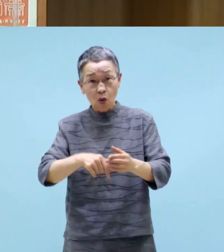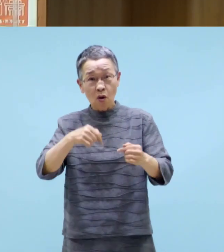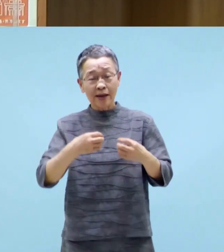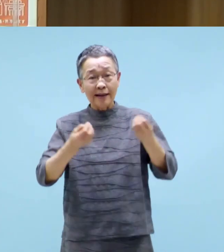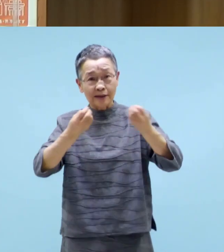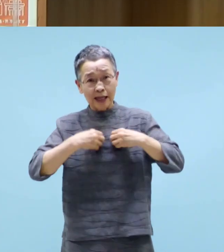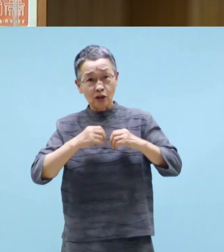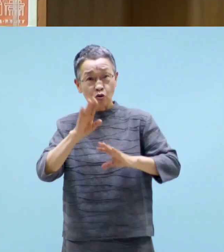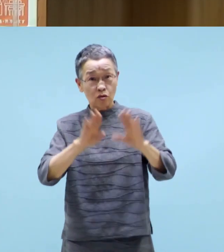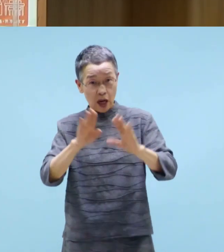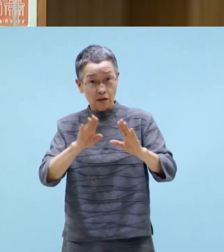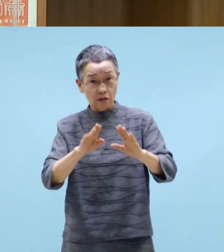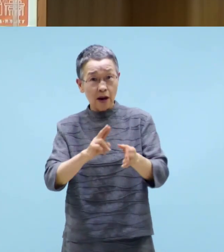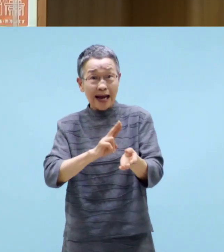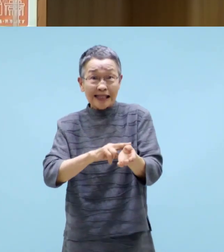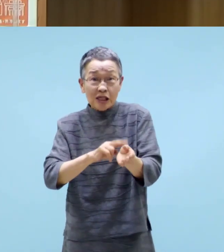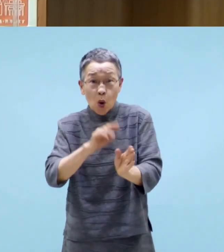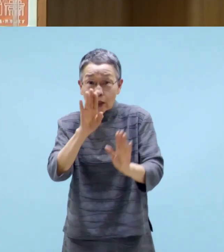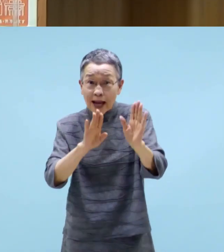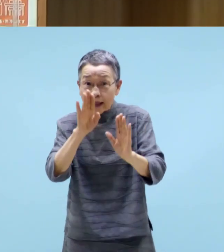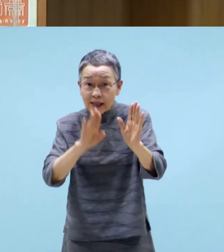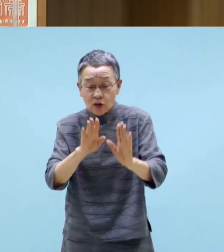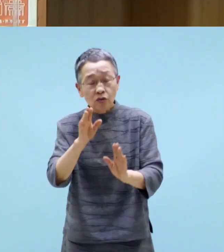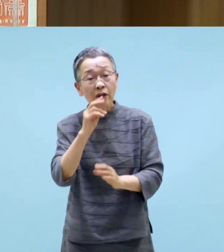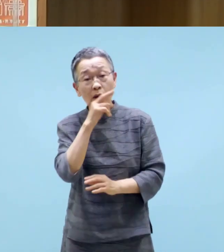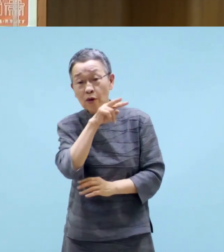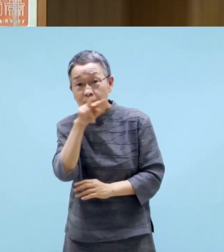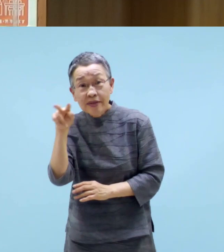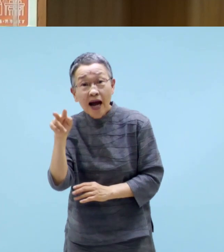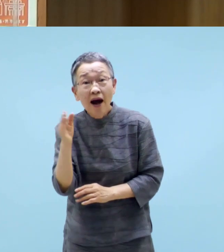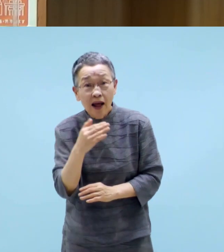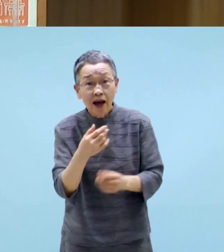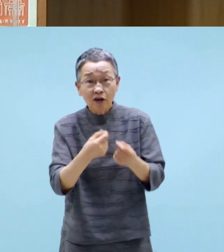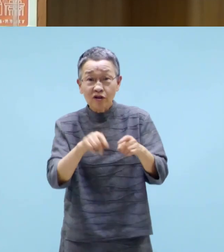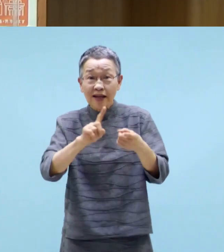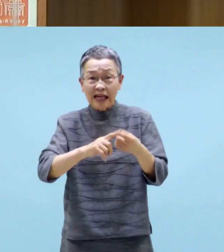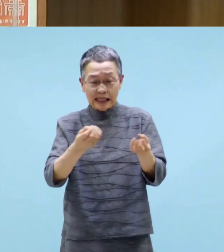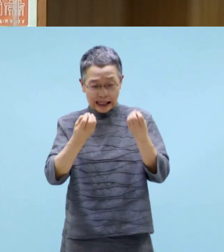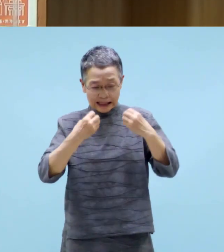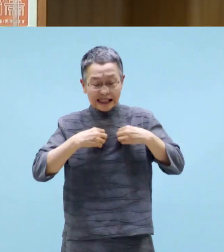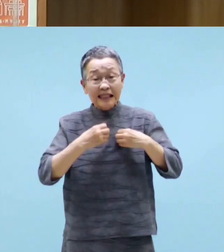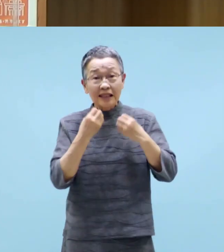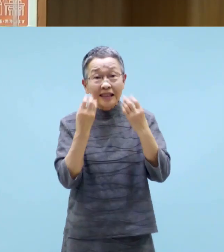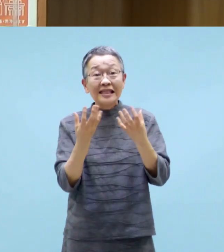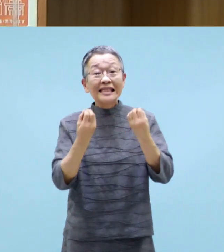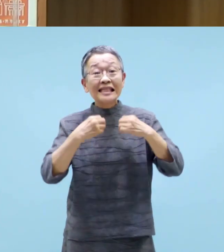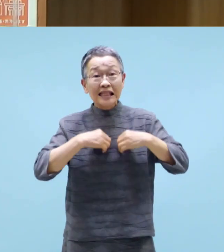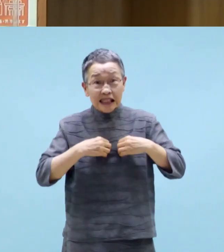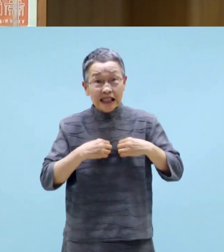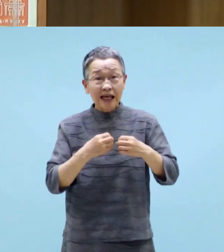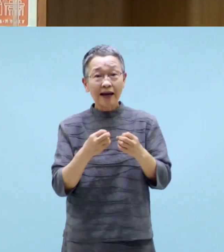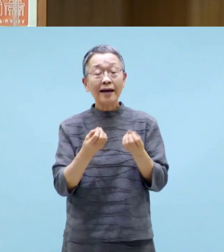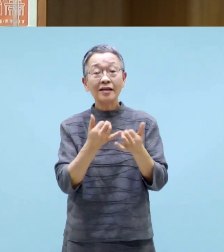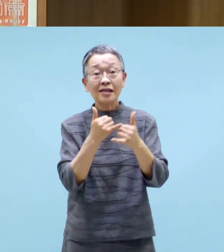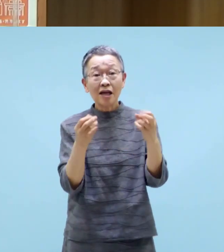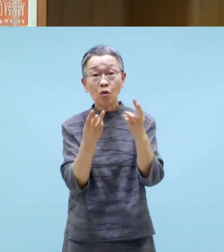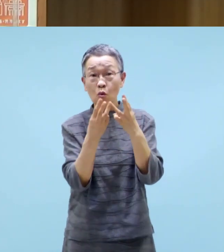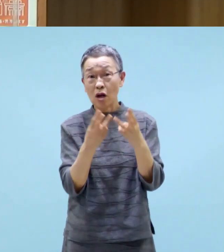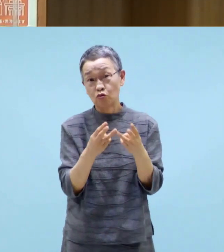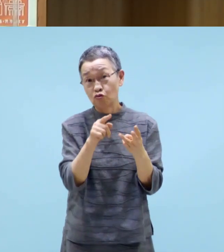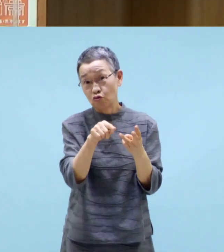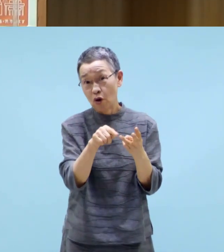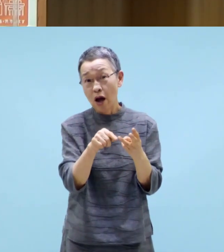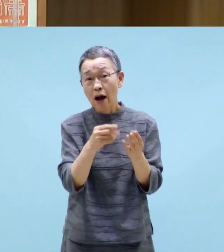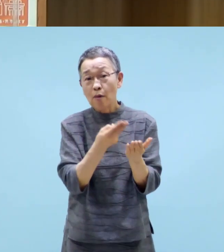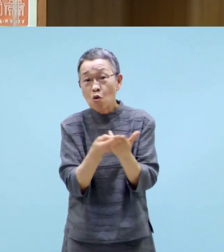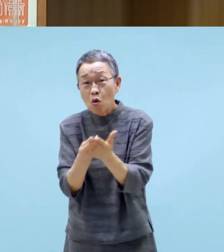供体制の状況を見ながら、また今回具体的な新規感染者数の目標数字も出してますし、病床の負荷の数字も出して